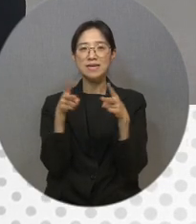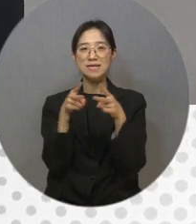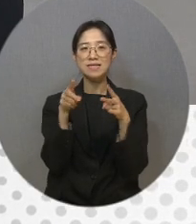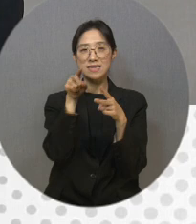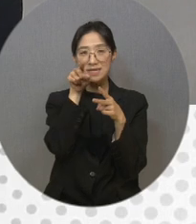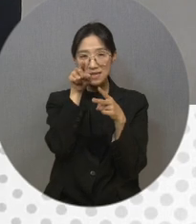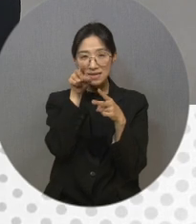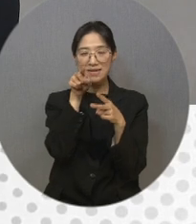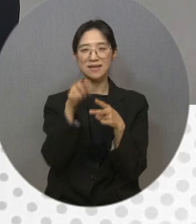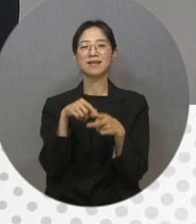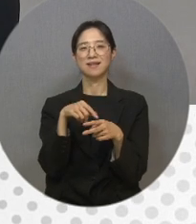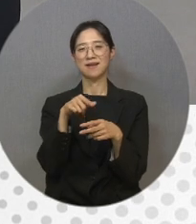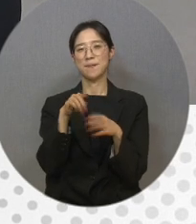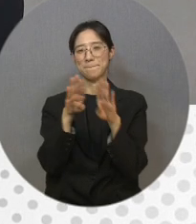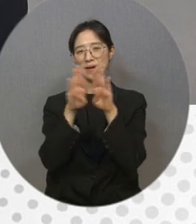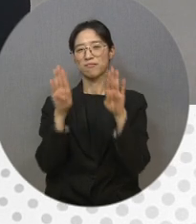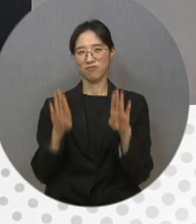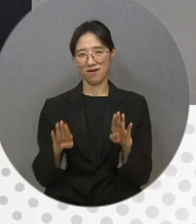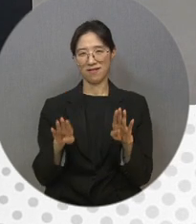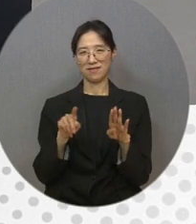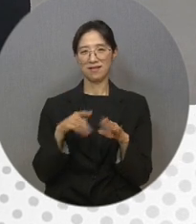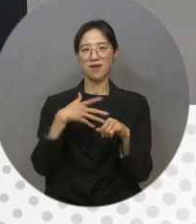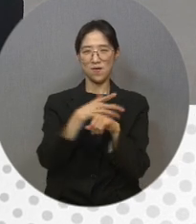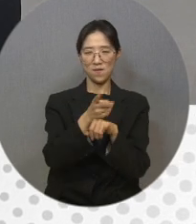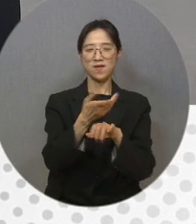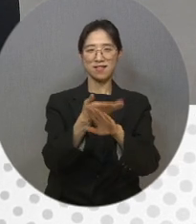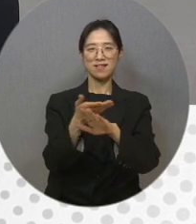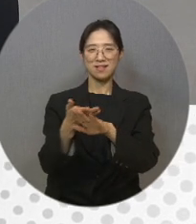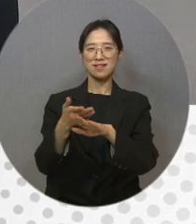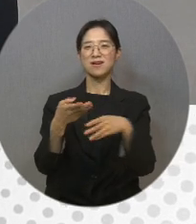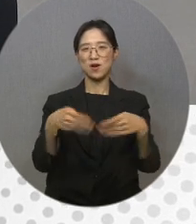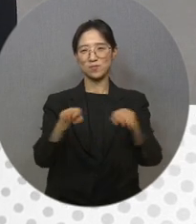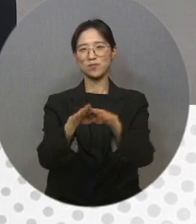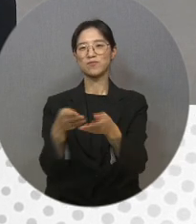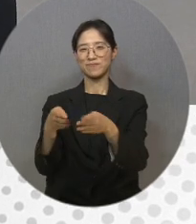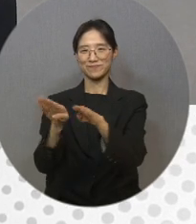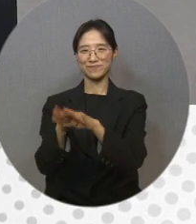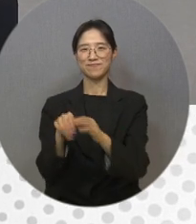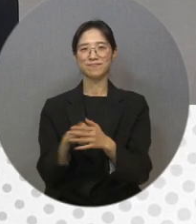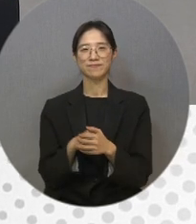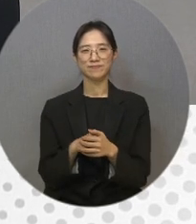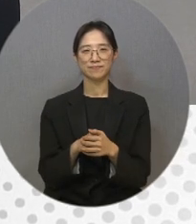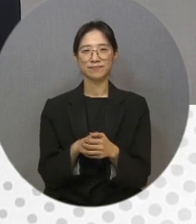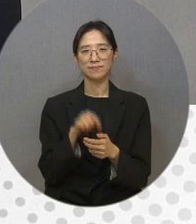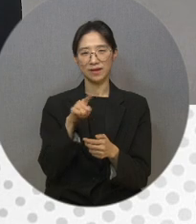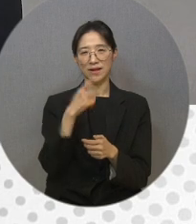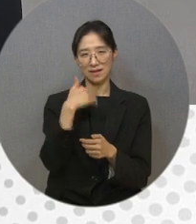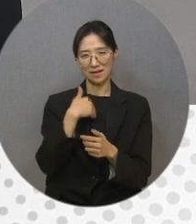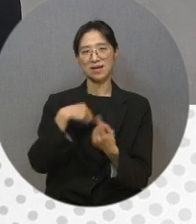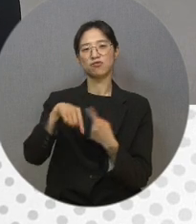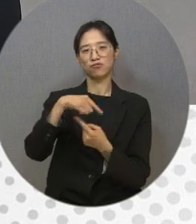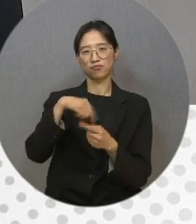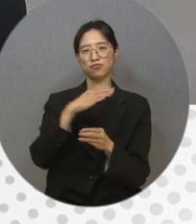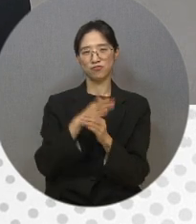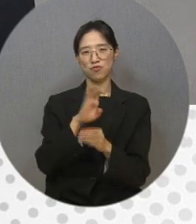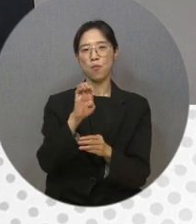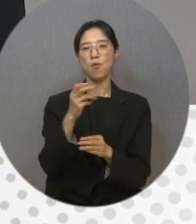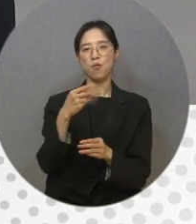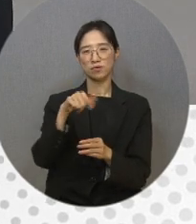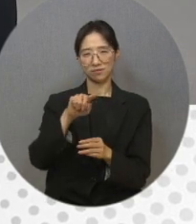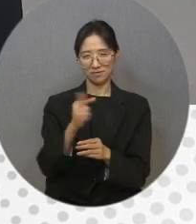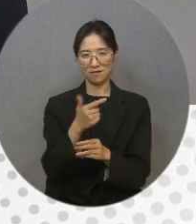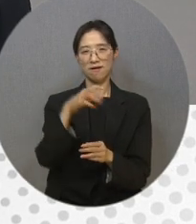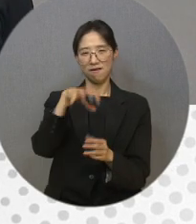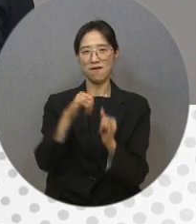2층에 있는 게 이제 우리 박물관입니다. 그리고 나머지 이제 부속 건물들입니다. 이게 이제 제가 운영하고 있는 포천의